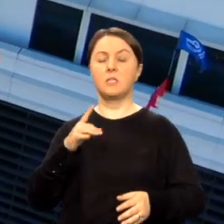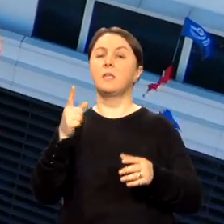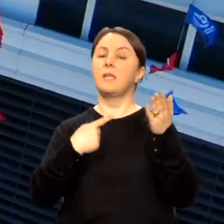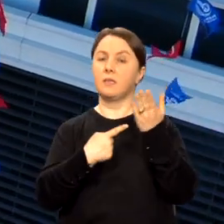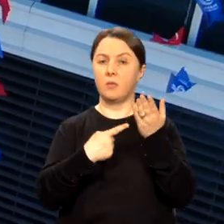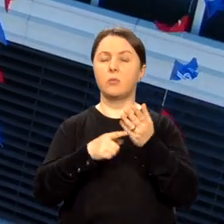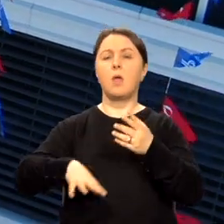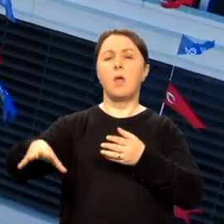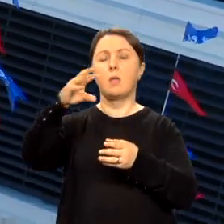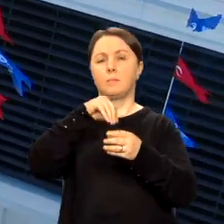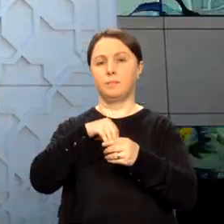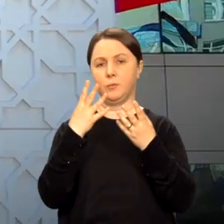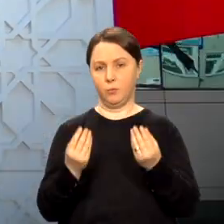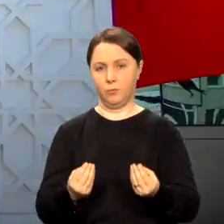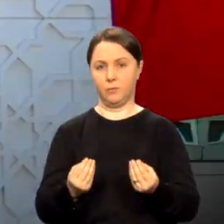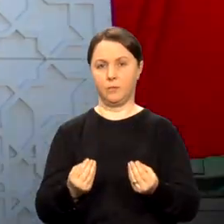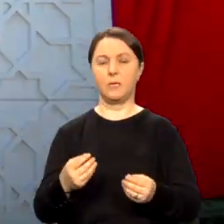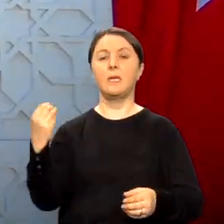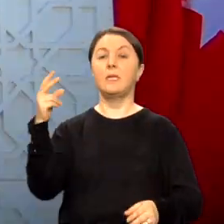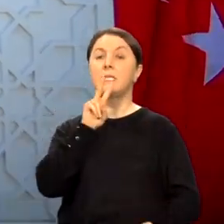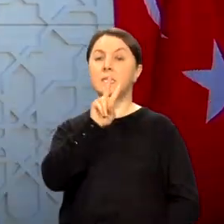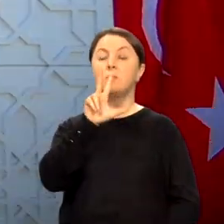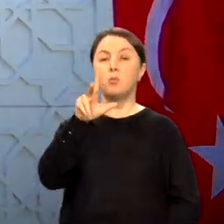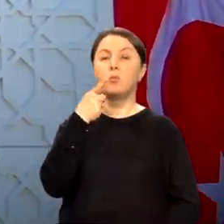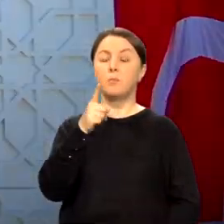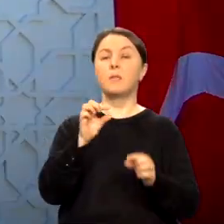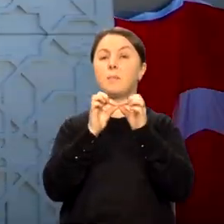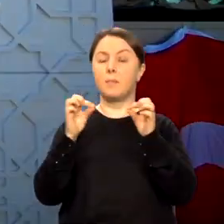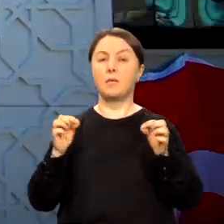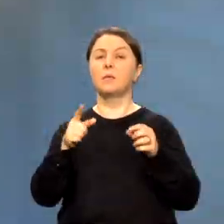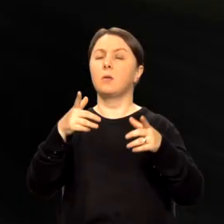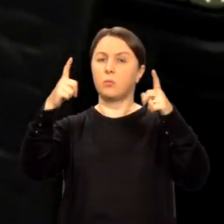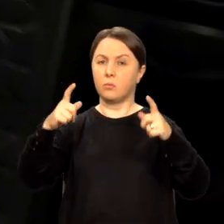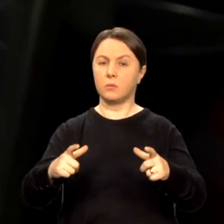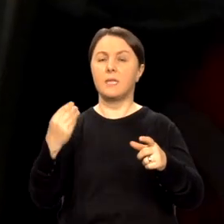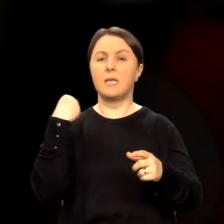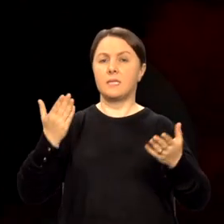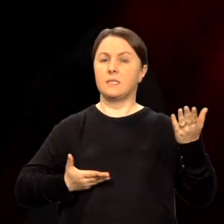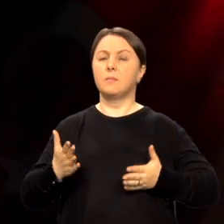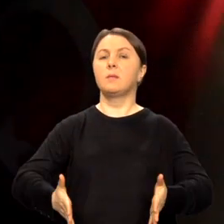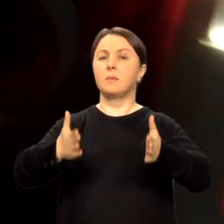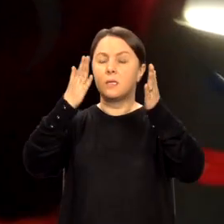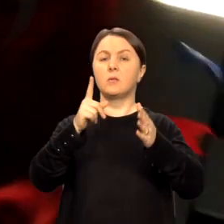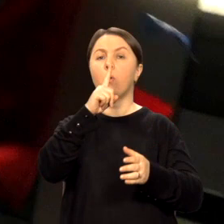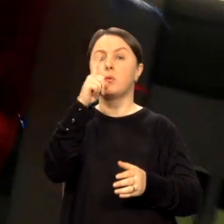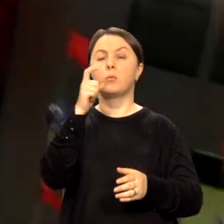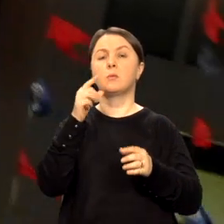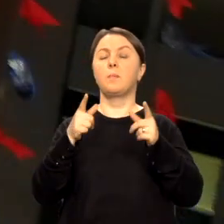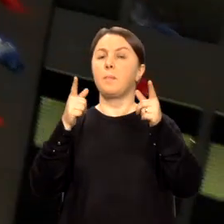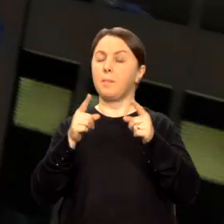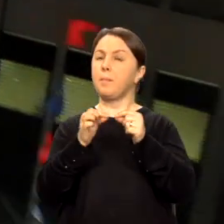belediyecilik teknolojisiyle donatıldı. 23 bin metrekare üzerine kurulan yeni hizmet binası 19